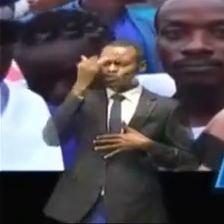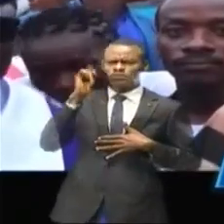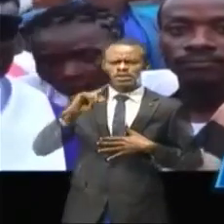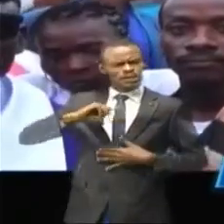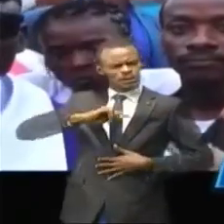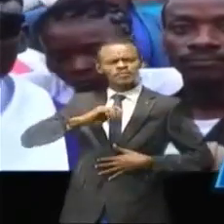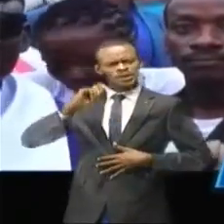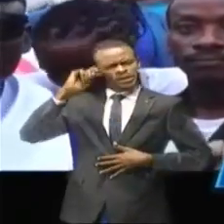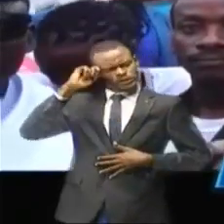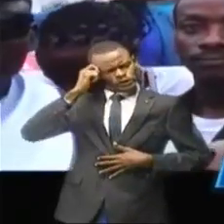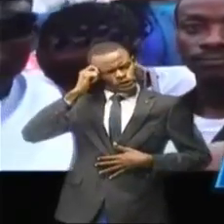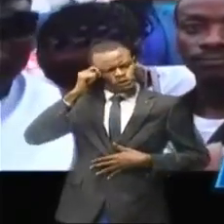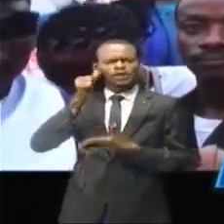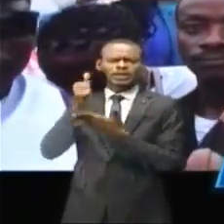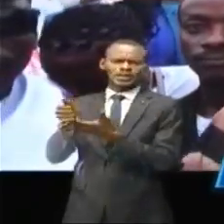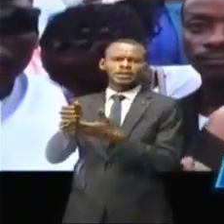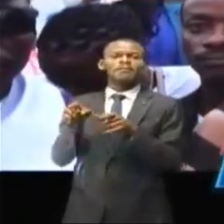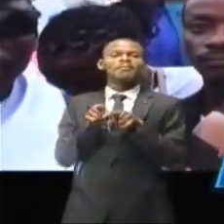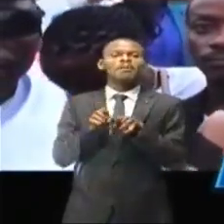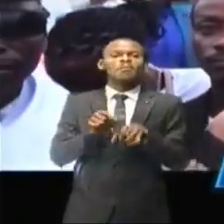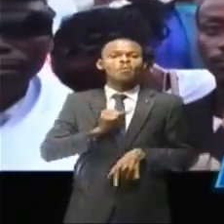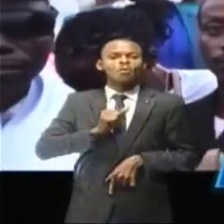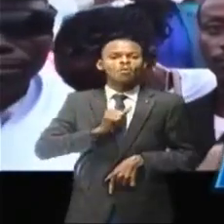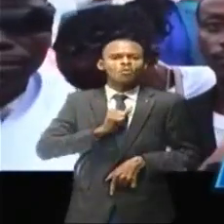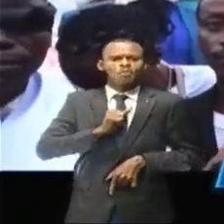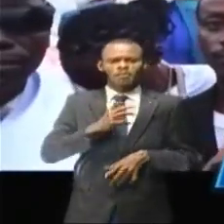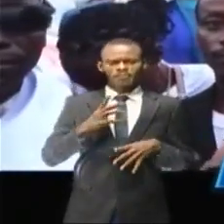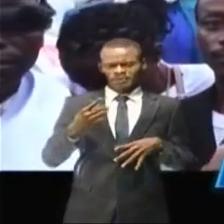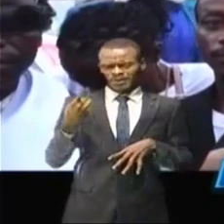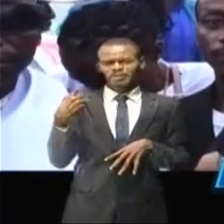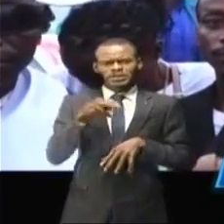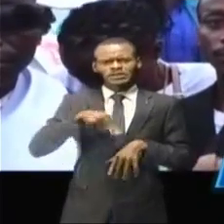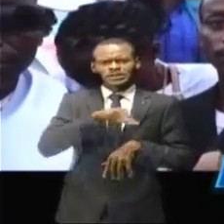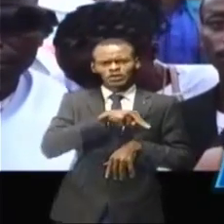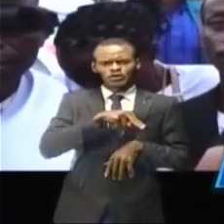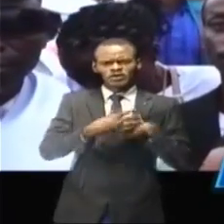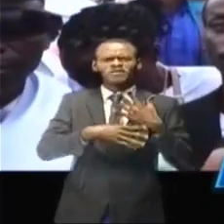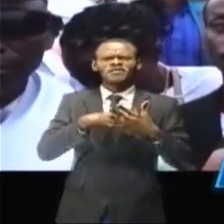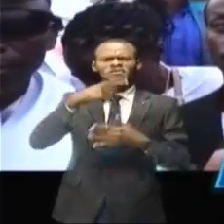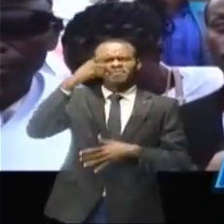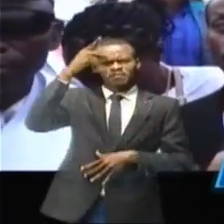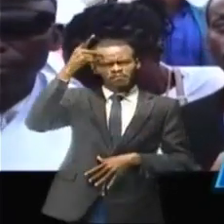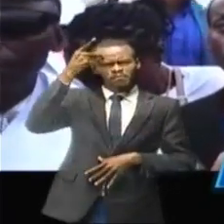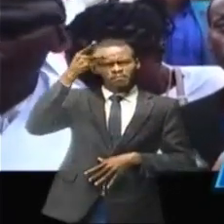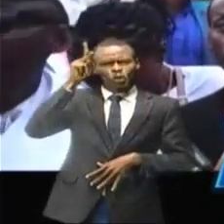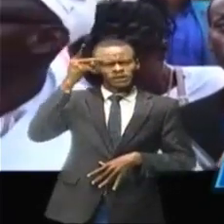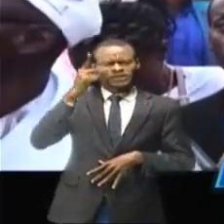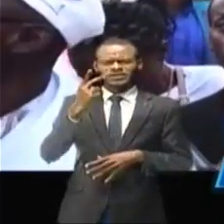Je fais la politique, mais je suis aussi maman. Je suis